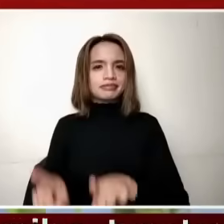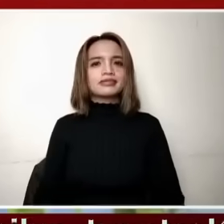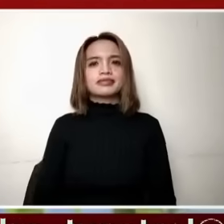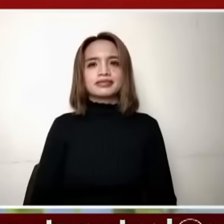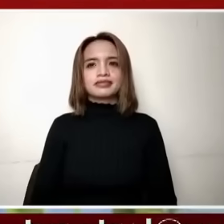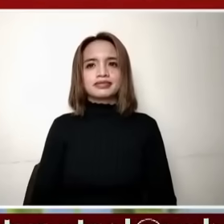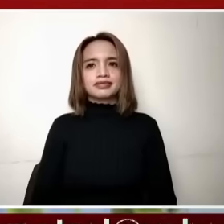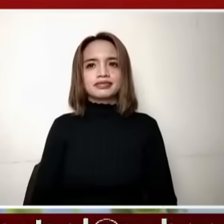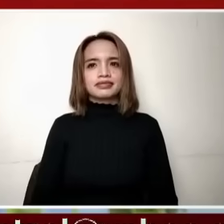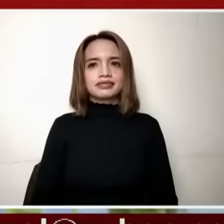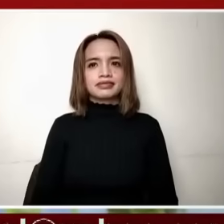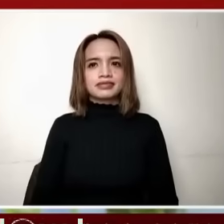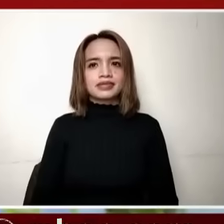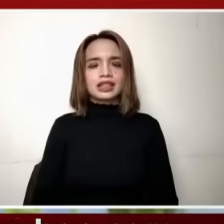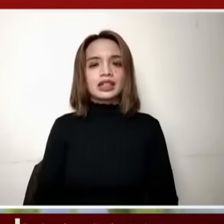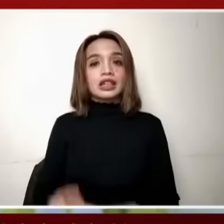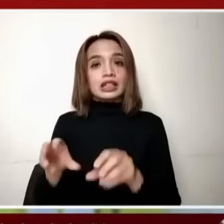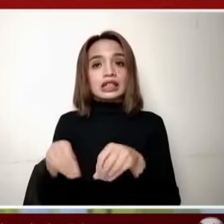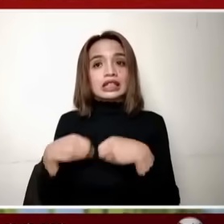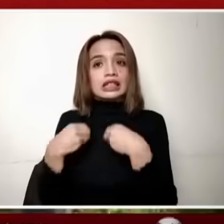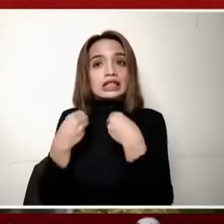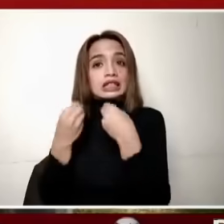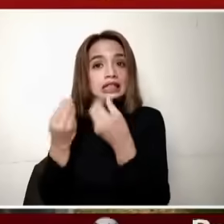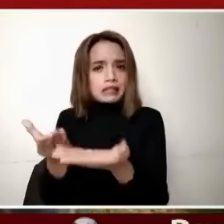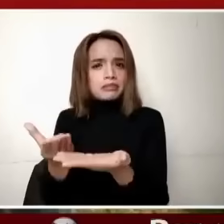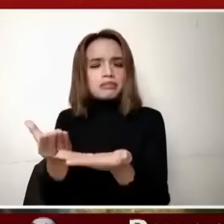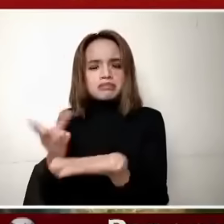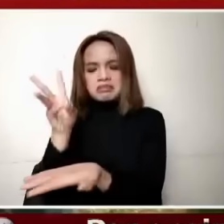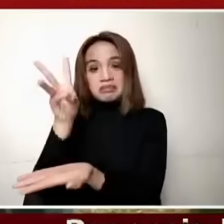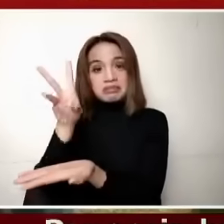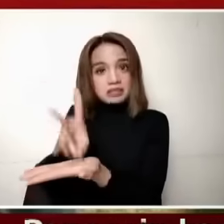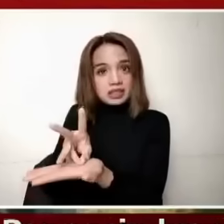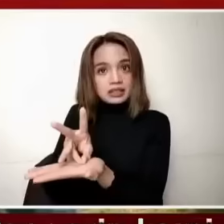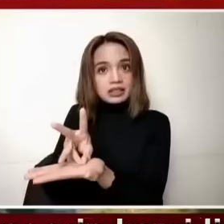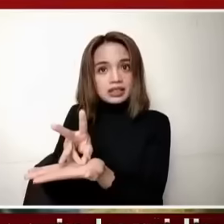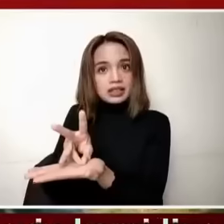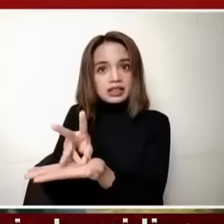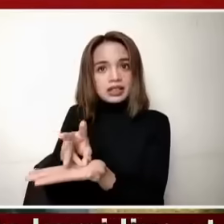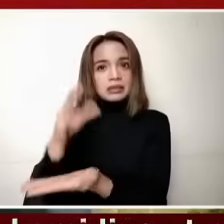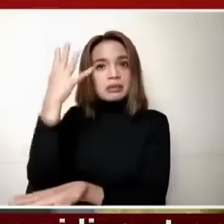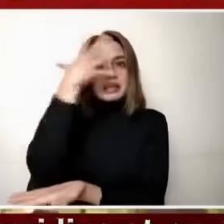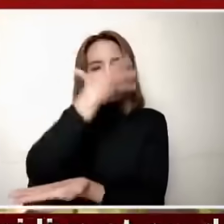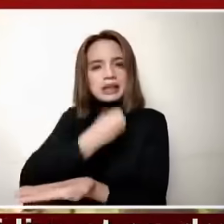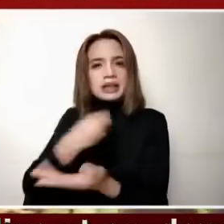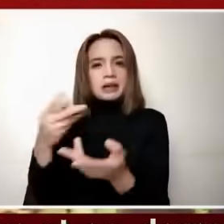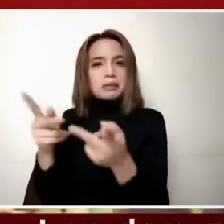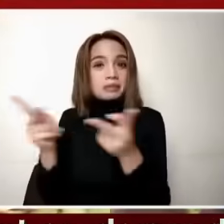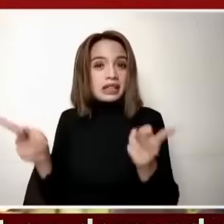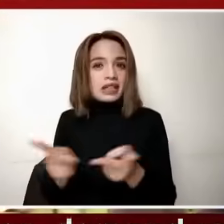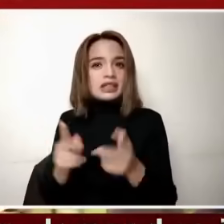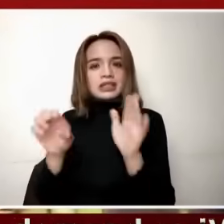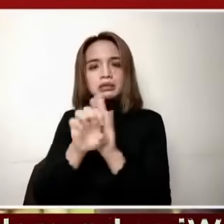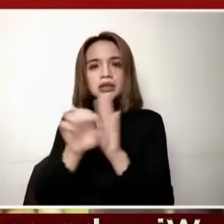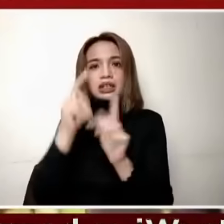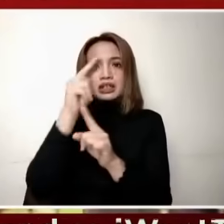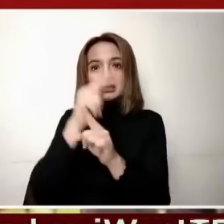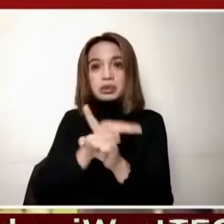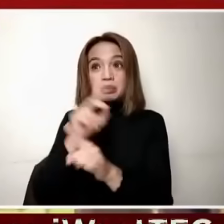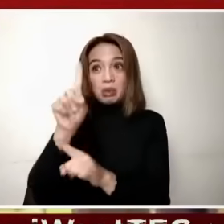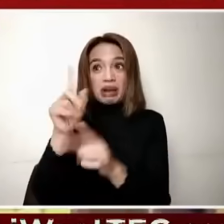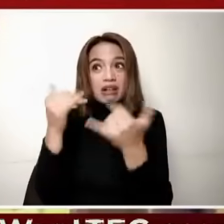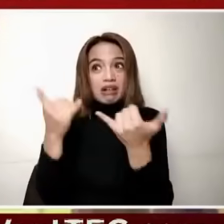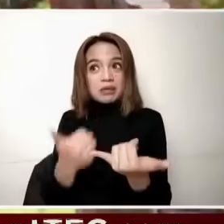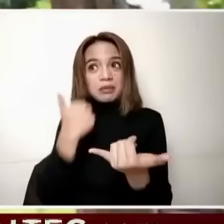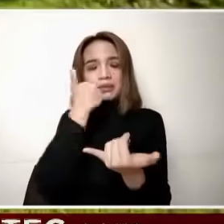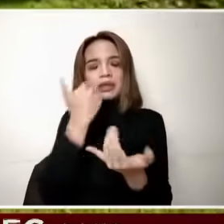Bigyan siya ng magandang place or paraiso upang kapag November 1 or araw kung kailan siya namatay ay pwede namin